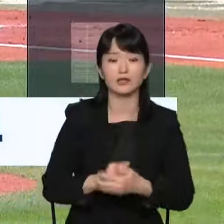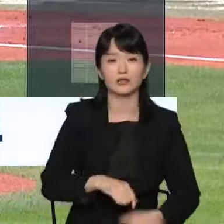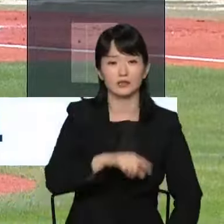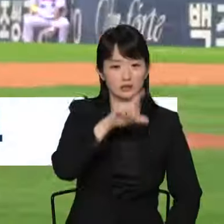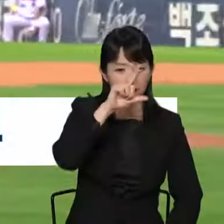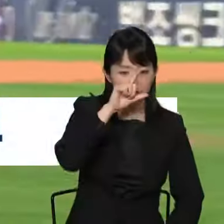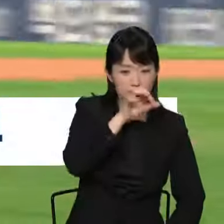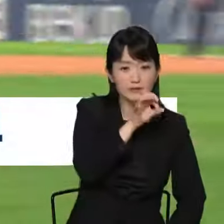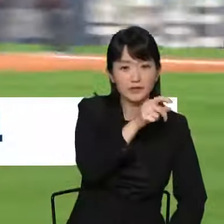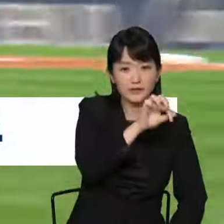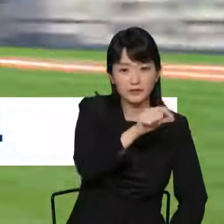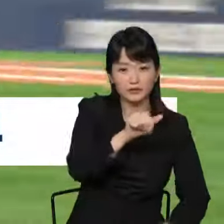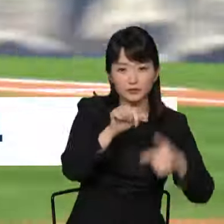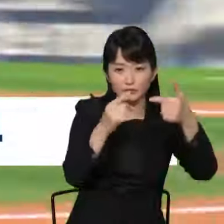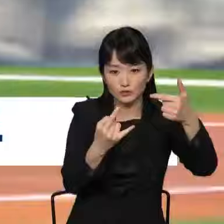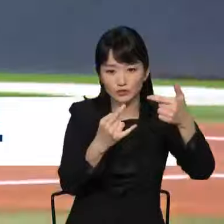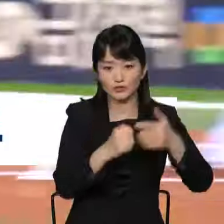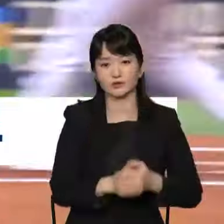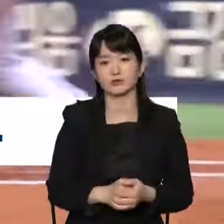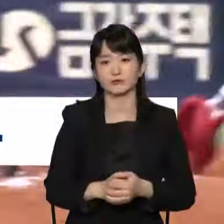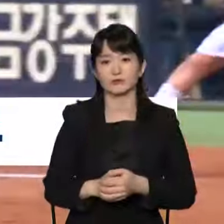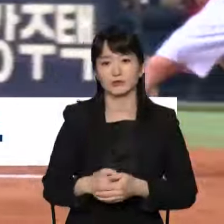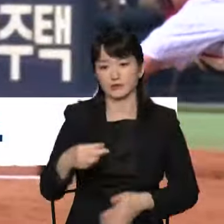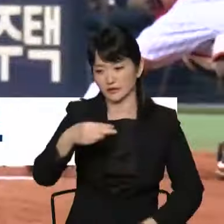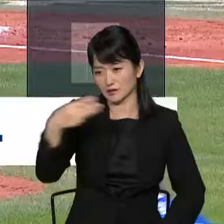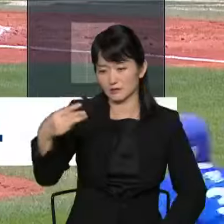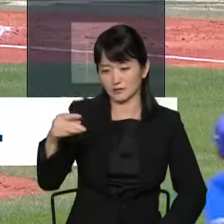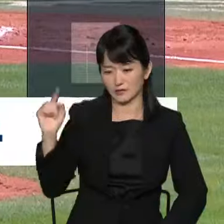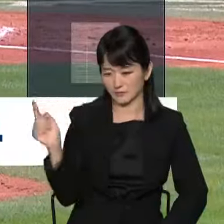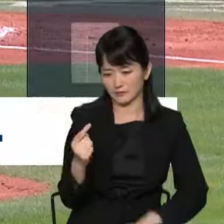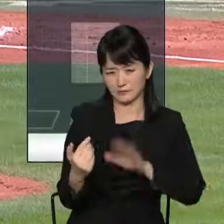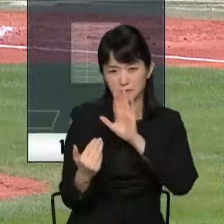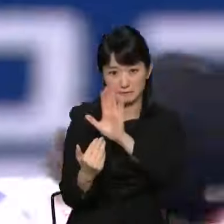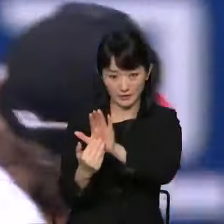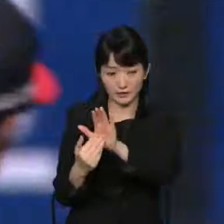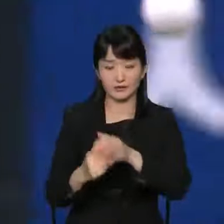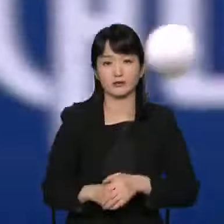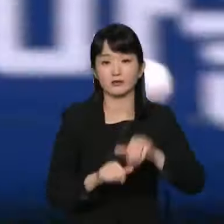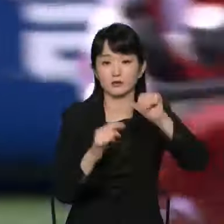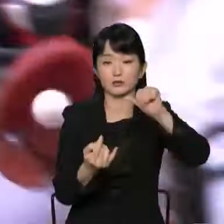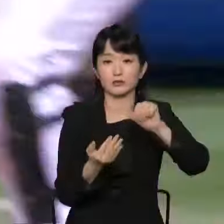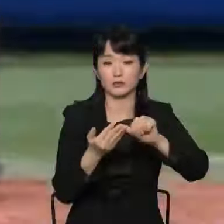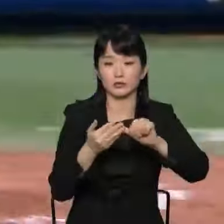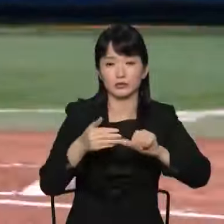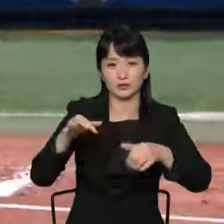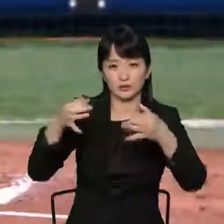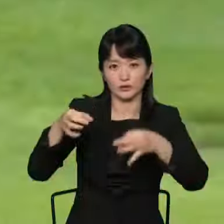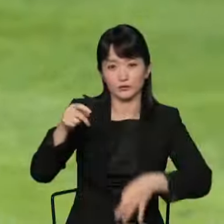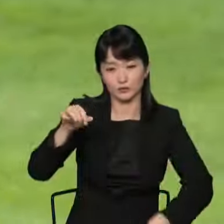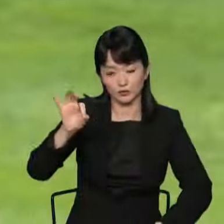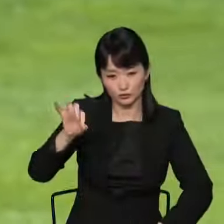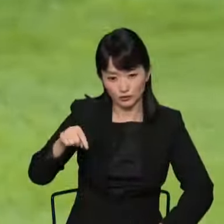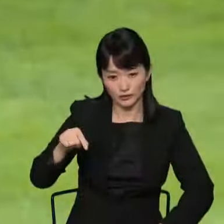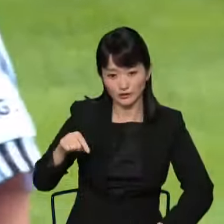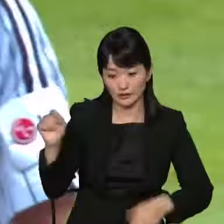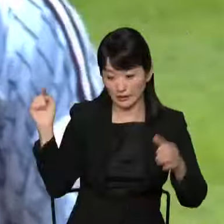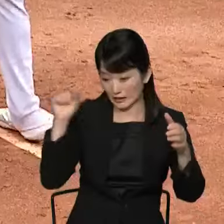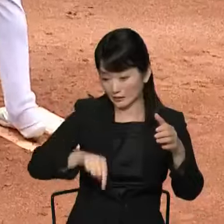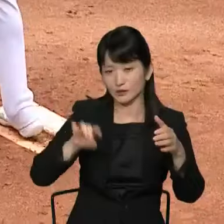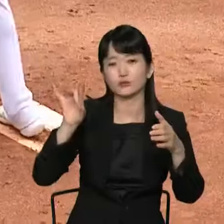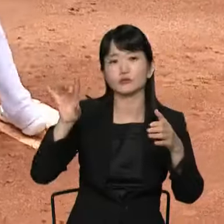동안 삼진 8개로 삼성 타선을 꽁꽁 묶었습니다. 5회 초 삼성 김영웅에게 안타를 내준 게